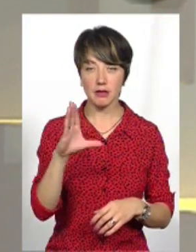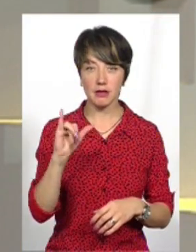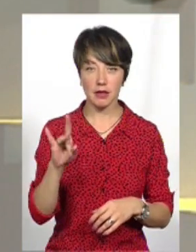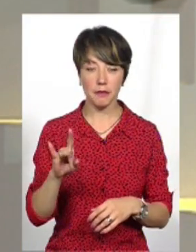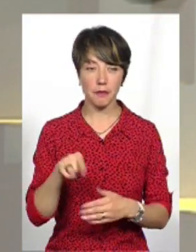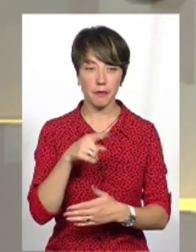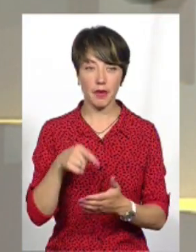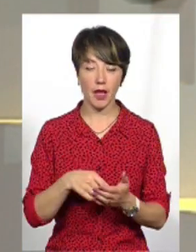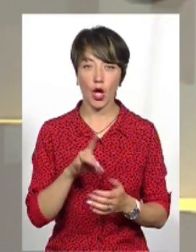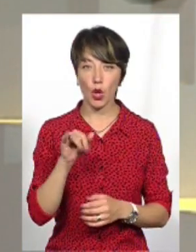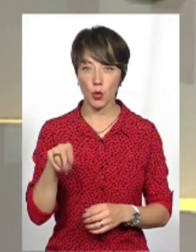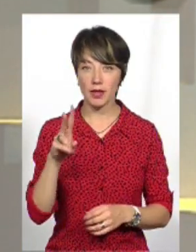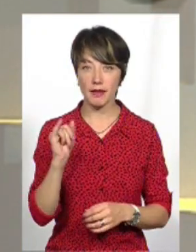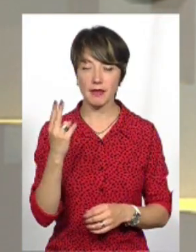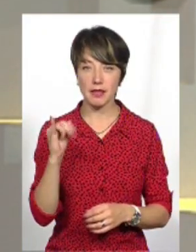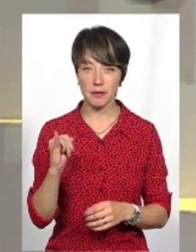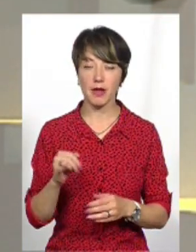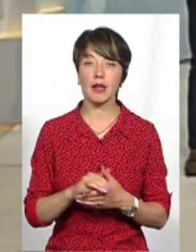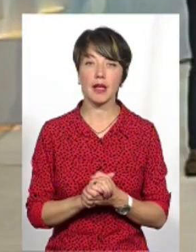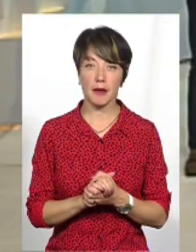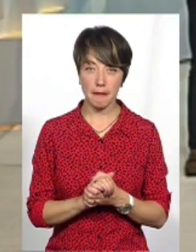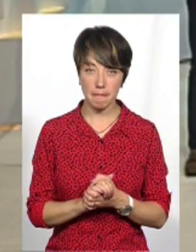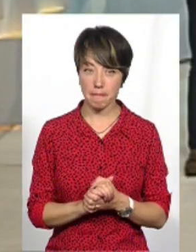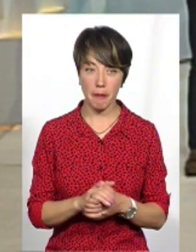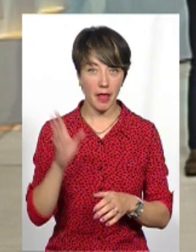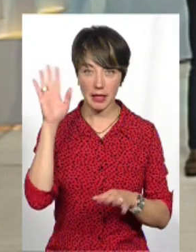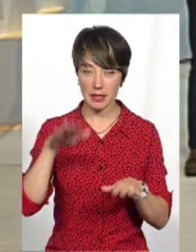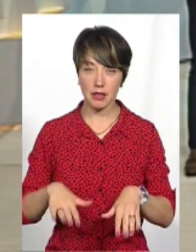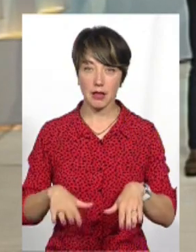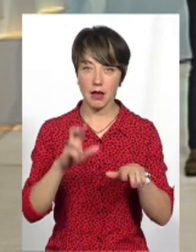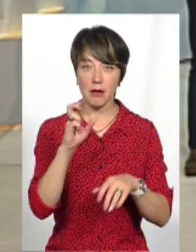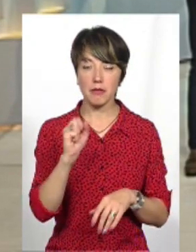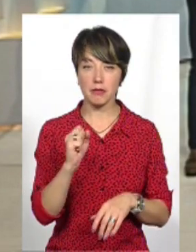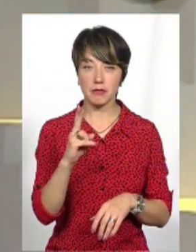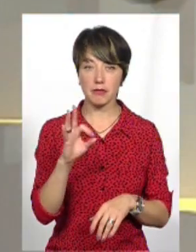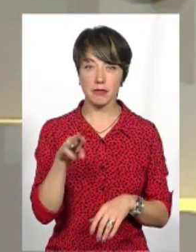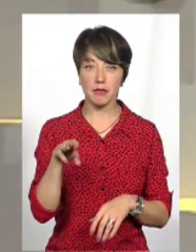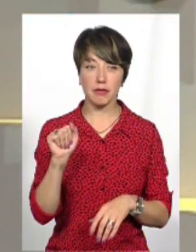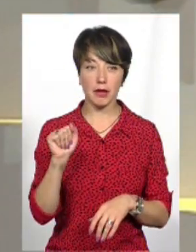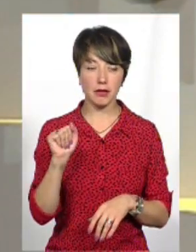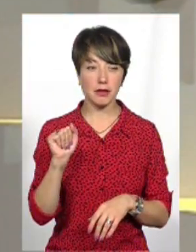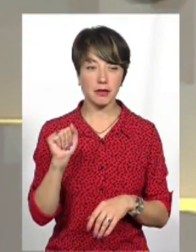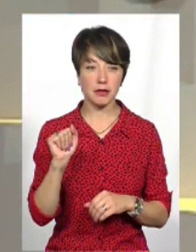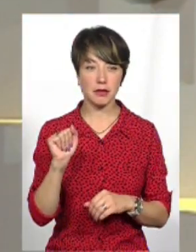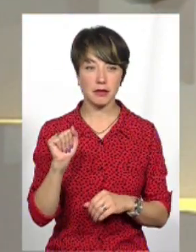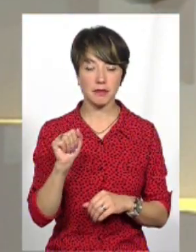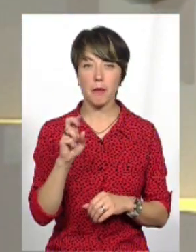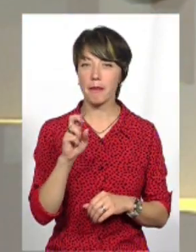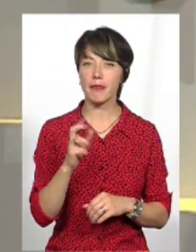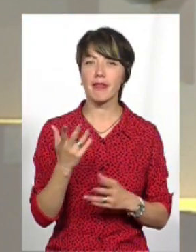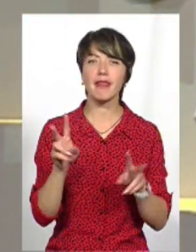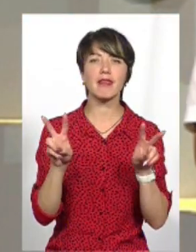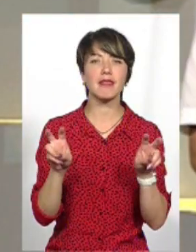Ну, я думаю, що це в Рудківцях, так? Да? Ну, Рудківці, воно не затоплене, а от... Рядом серед... села, да. Ну, я зустрічав пам'ятаєте, там,